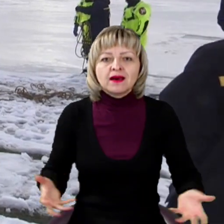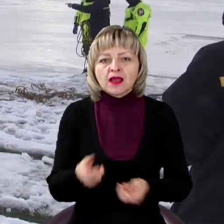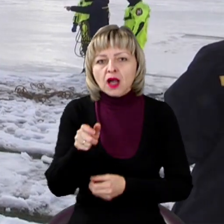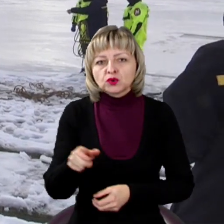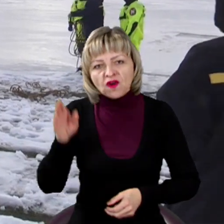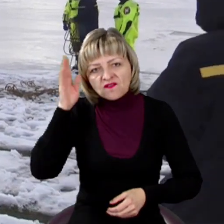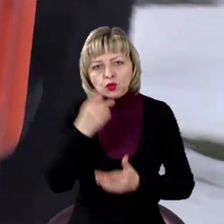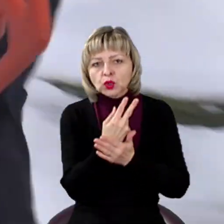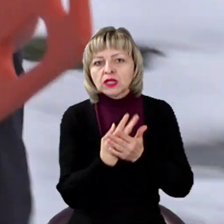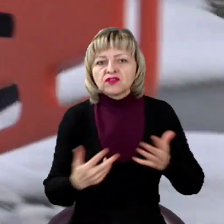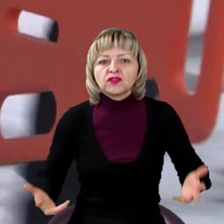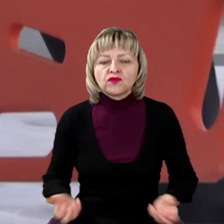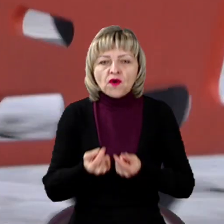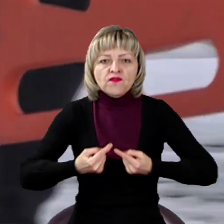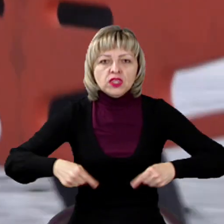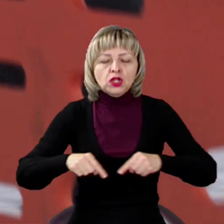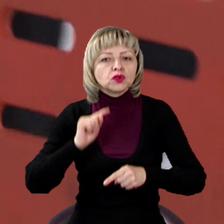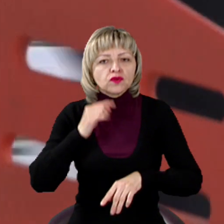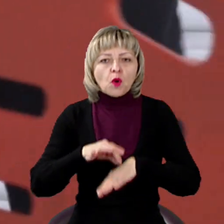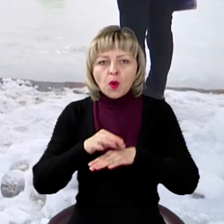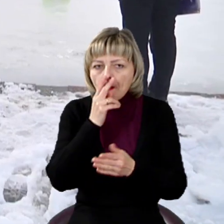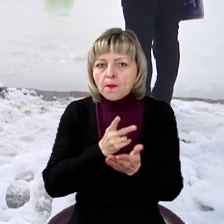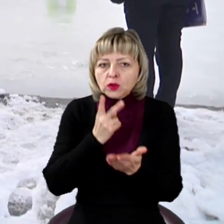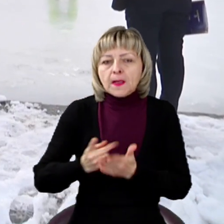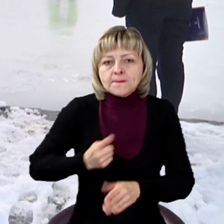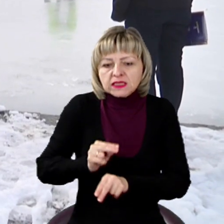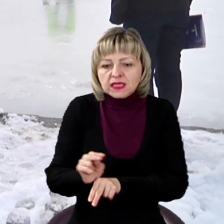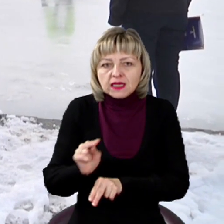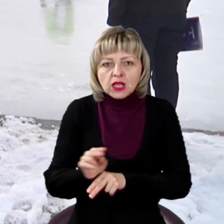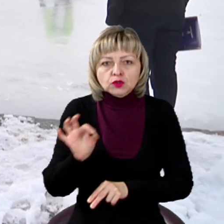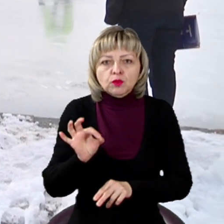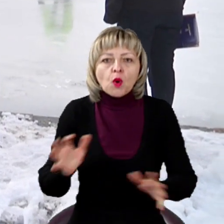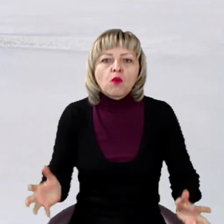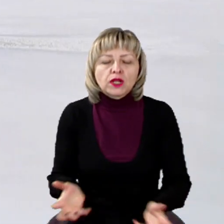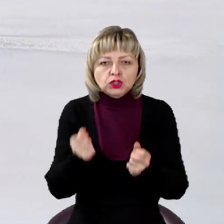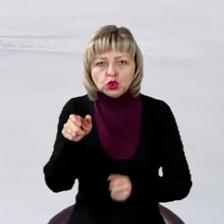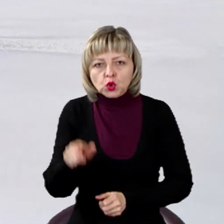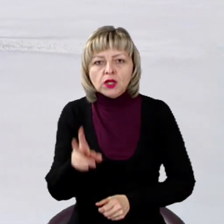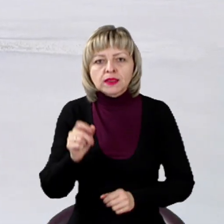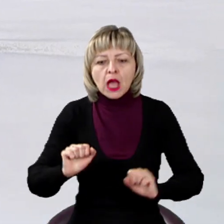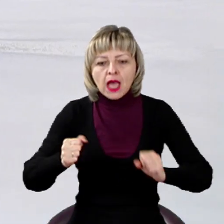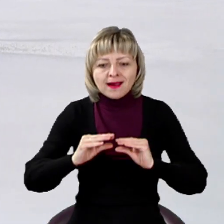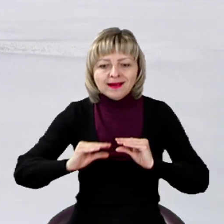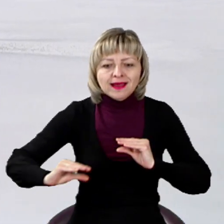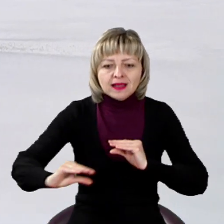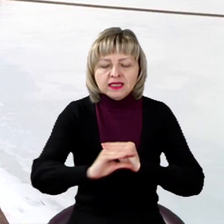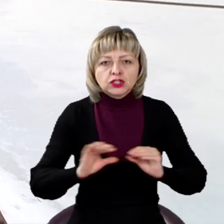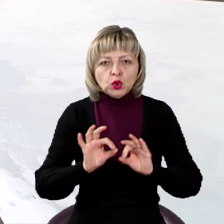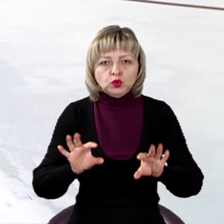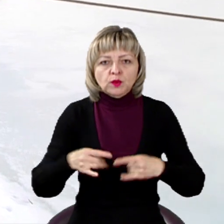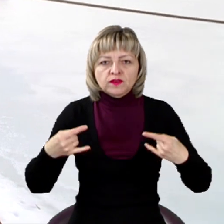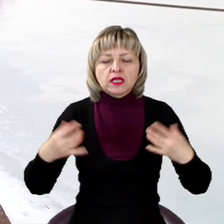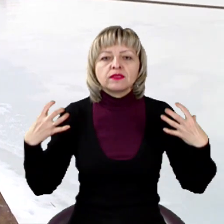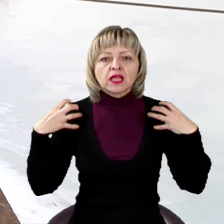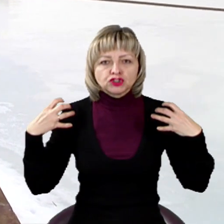Рятувальники водолазно-рятувального відділення Луцька провели показовий майстер-клас щодо порятунку людини на кризі, розповів Суспільному